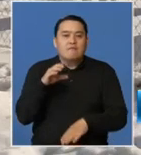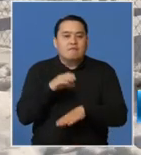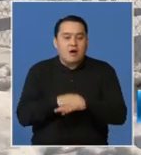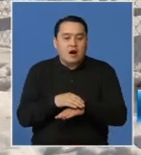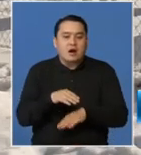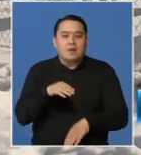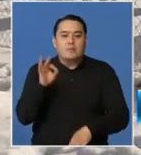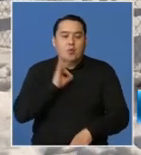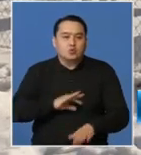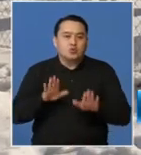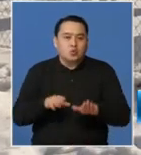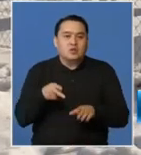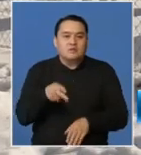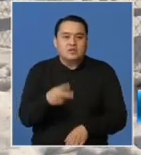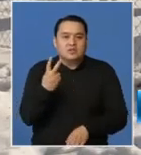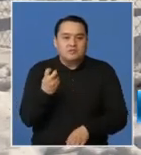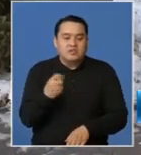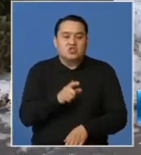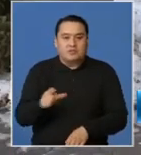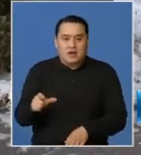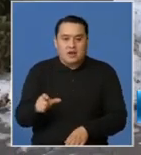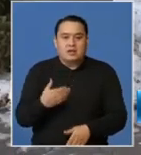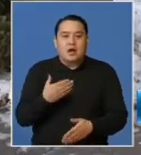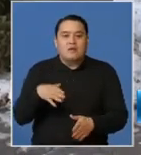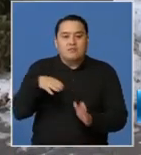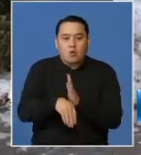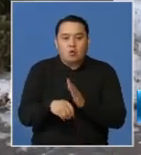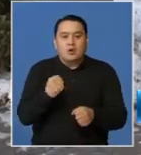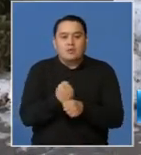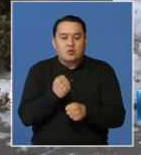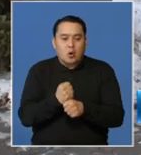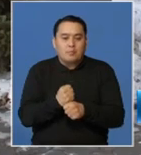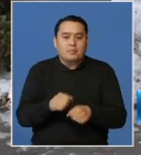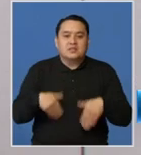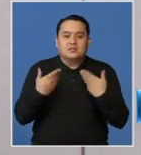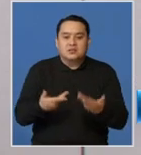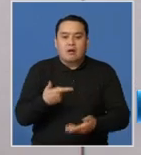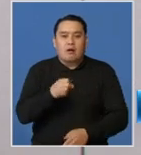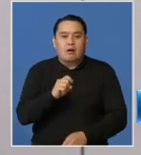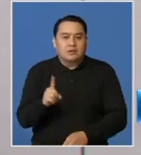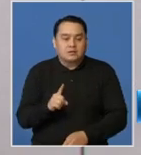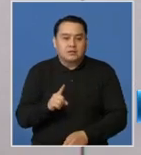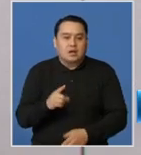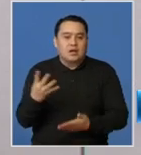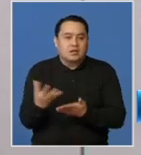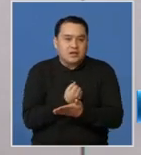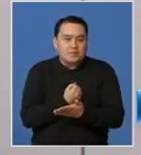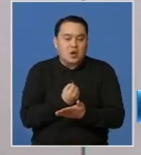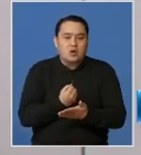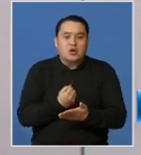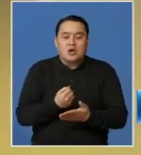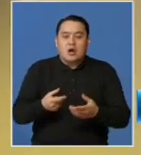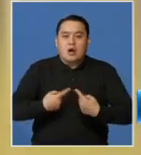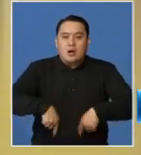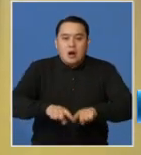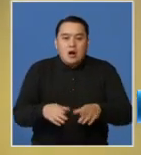фактически им пользуются всего 2200 абонентов. И опять в ходе разбора полетов представитель Кастрансгазаймак нашел оправдание.